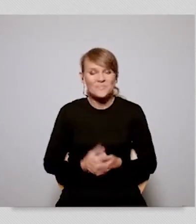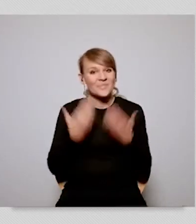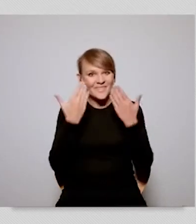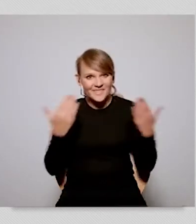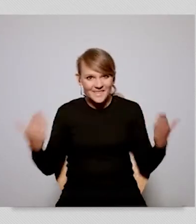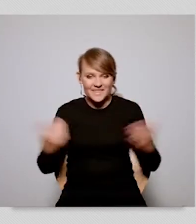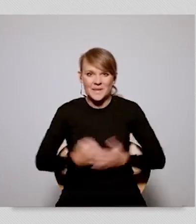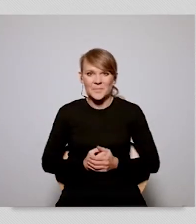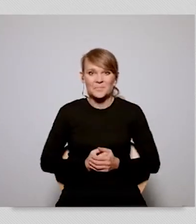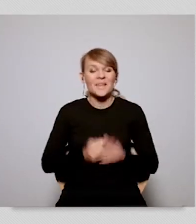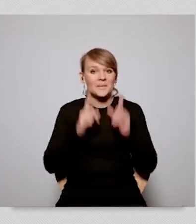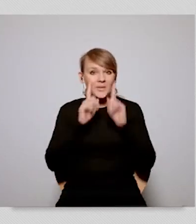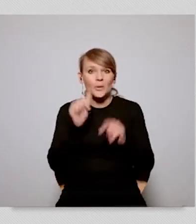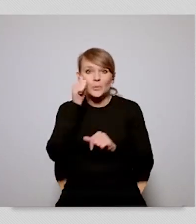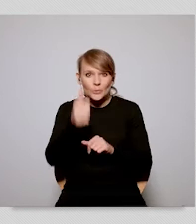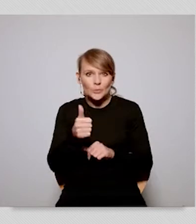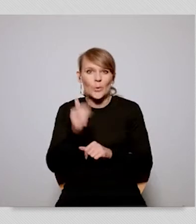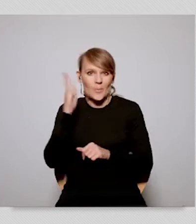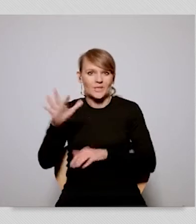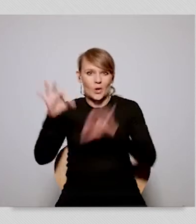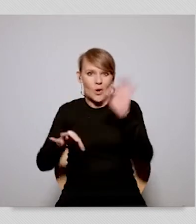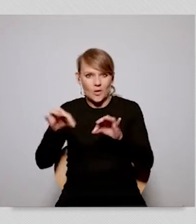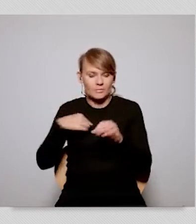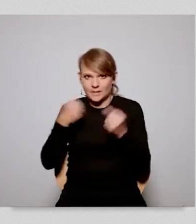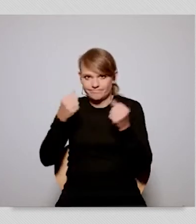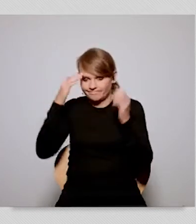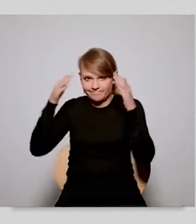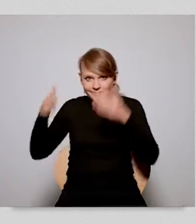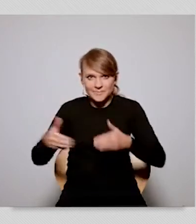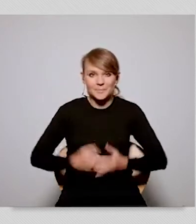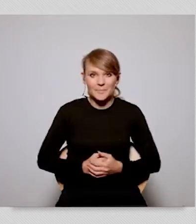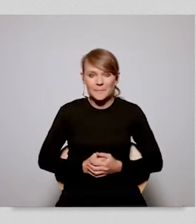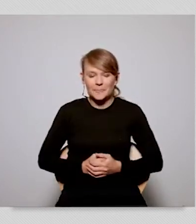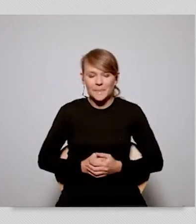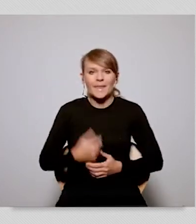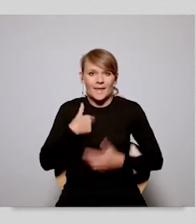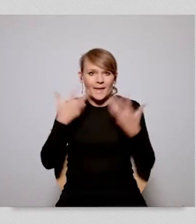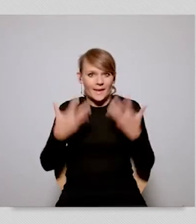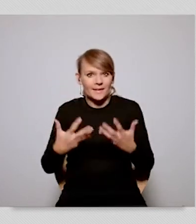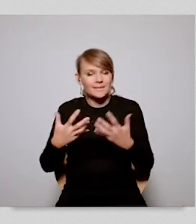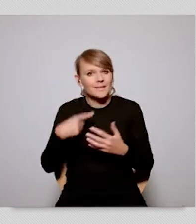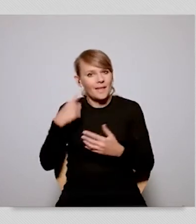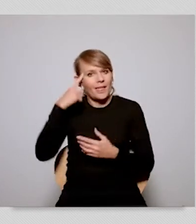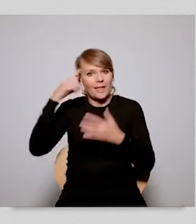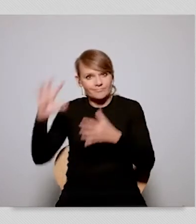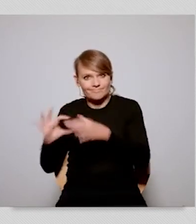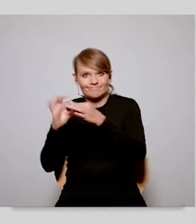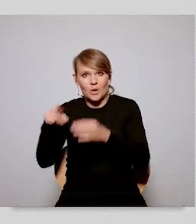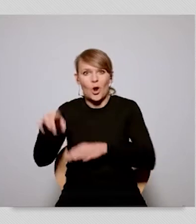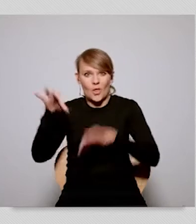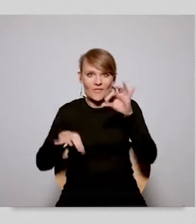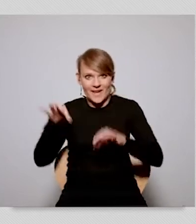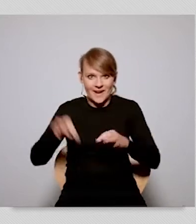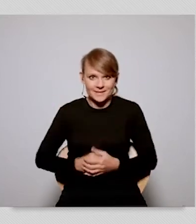dosyć, muszę powiedzieć, zajmuje. I zresztą chciałam do tego nawiązać, bo ta konferencja jest odpowiedzią na